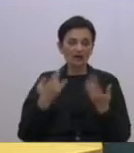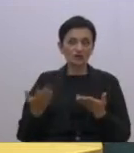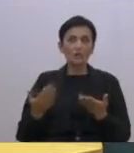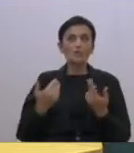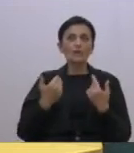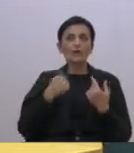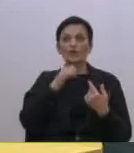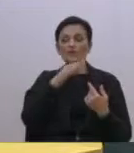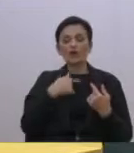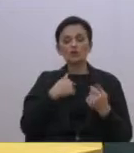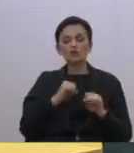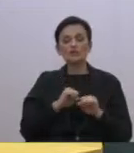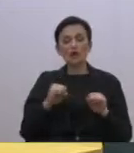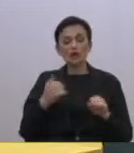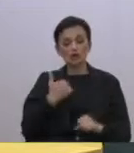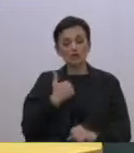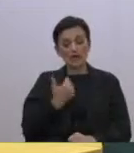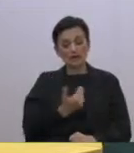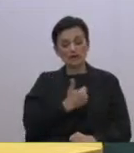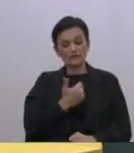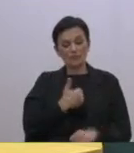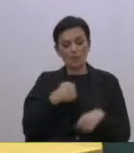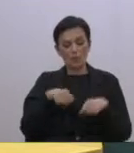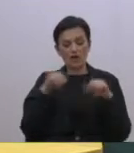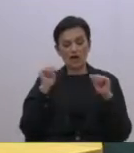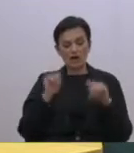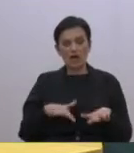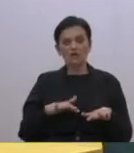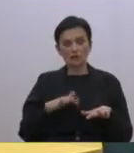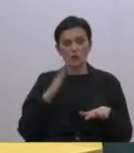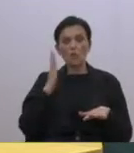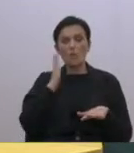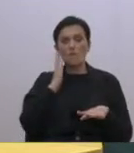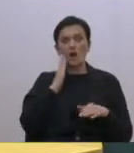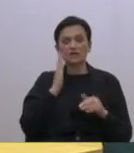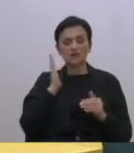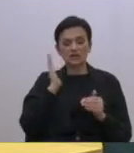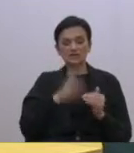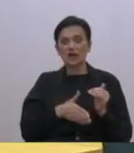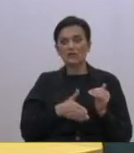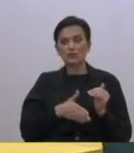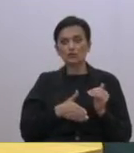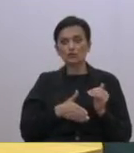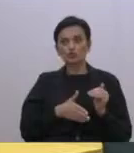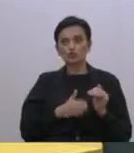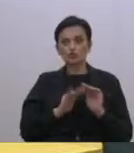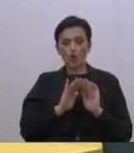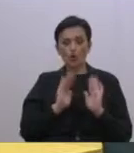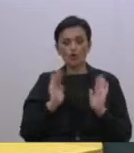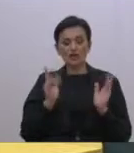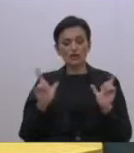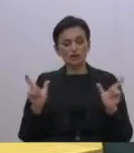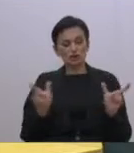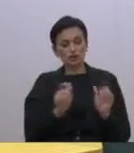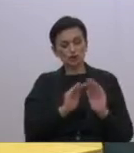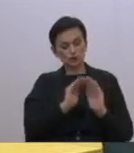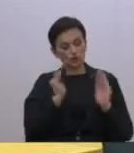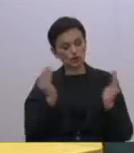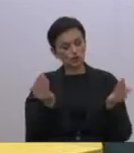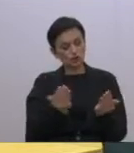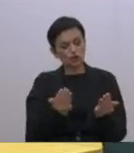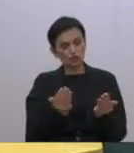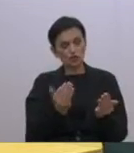რომ ჩვენი ნებელობითი გადაწყვეტილებით მართლა დავასრულოთ ის რაღაცნაირი იზოლაცია, რომელიც